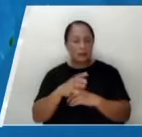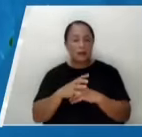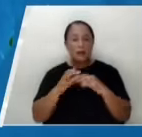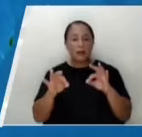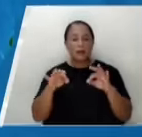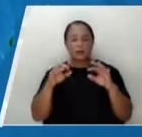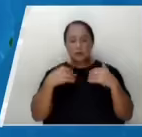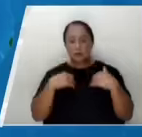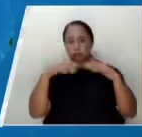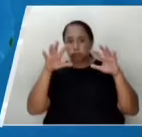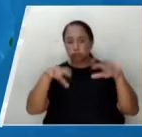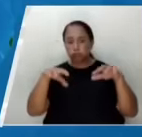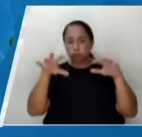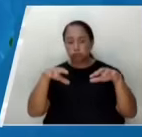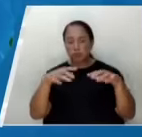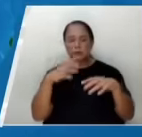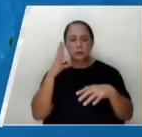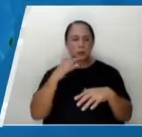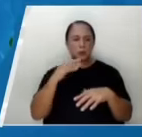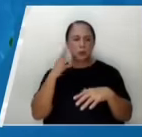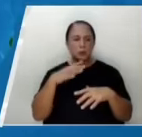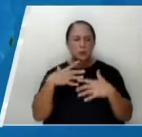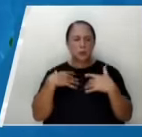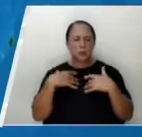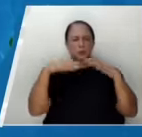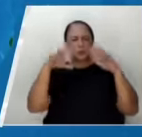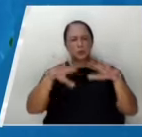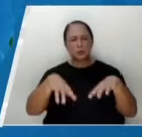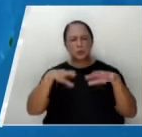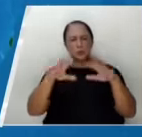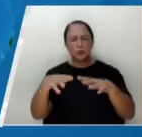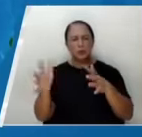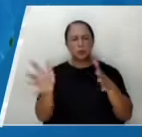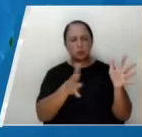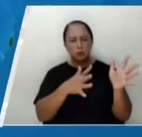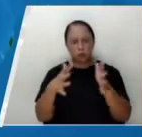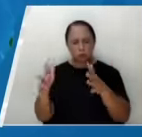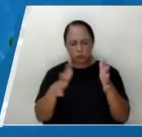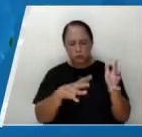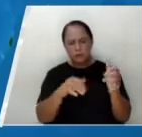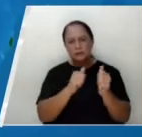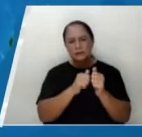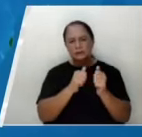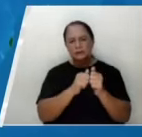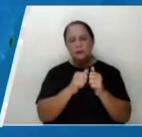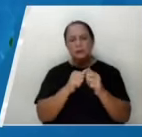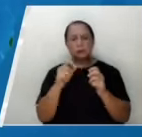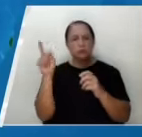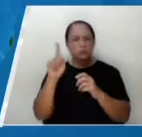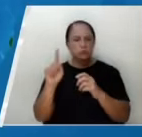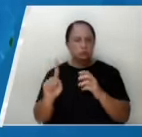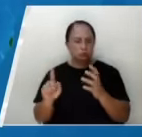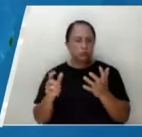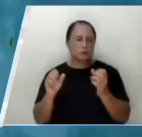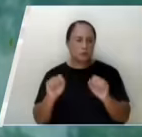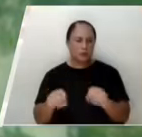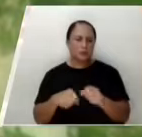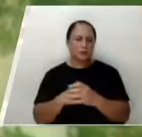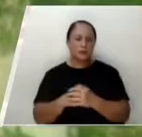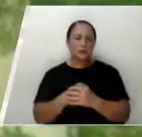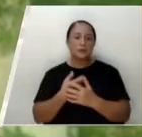thunderstorms, maaaring maranasan ang malalakas na buhos ng ulan at hangin na may kasamang pagkulog at pagkidlat. Sa Metro